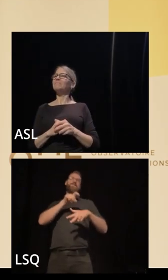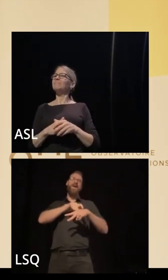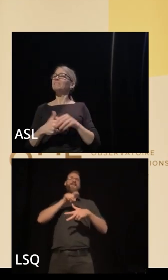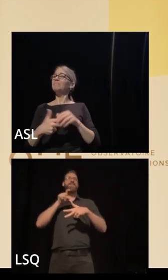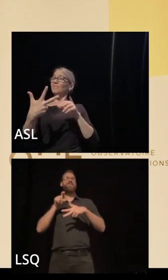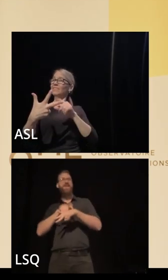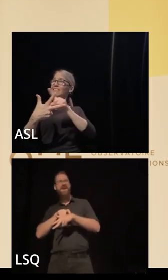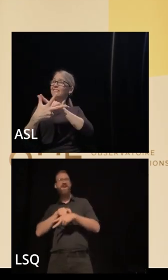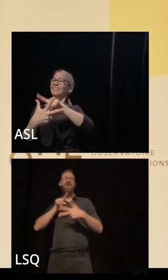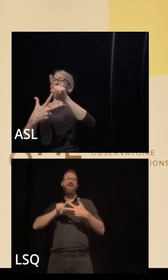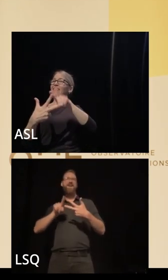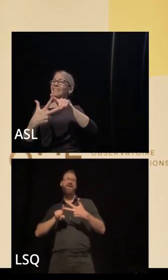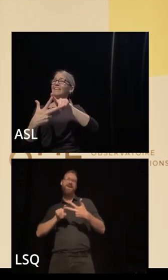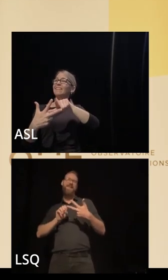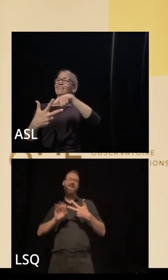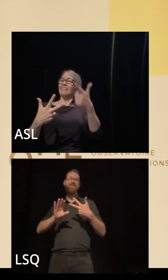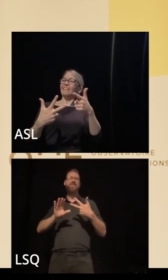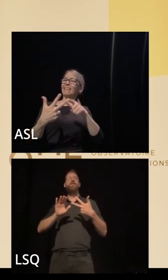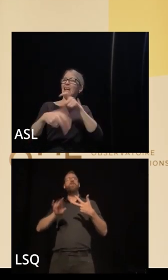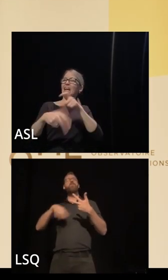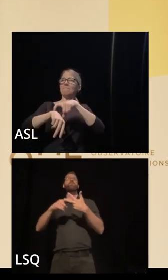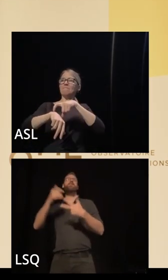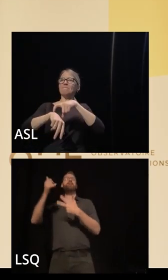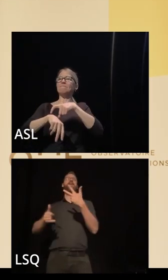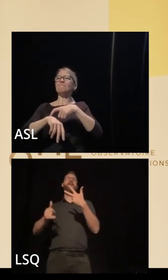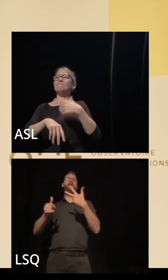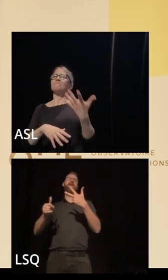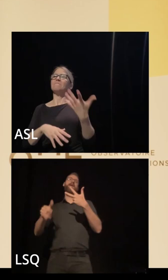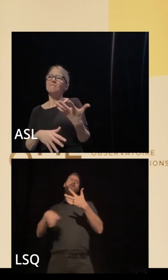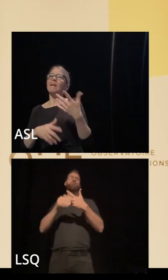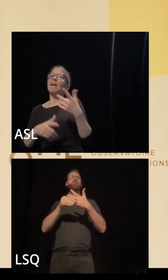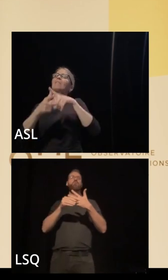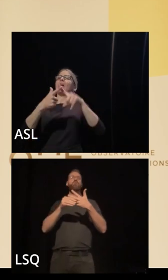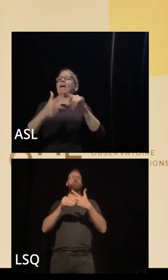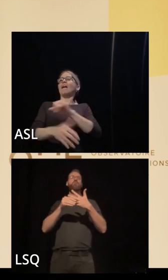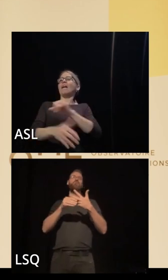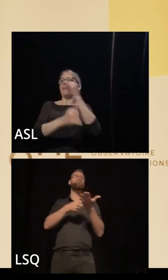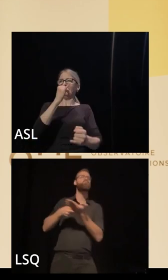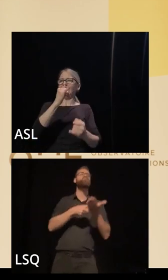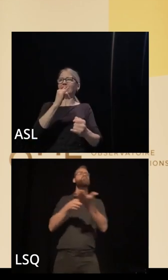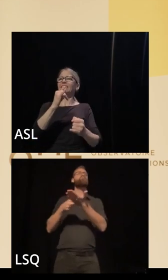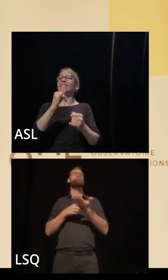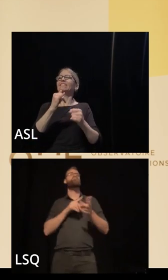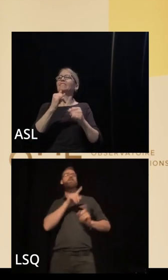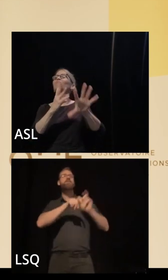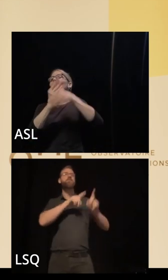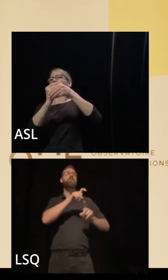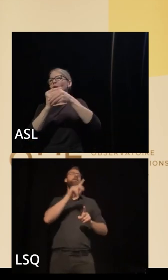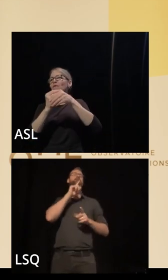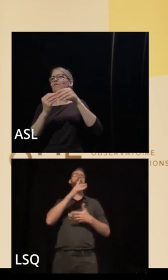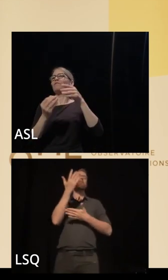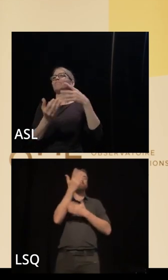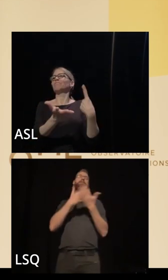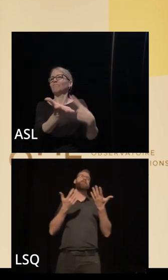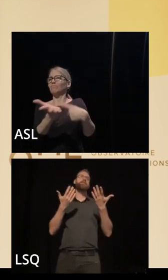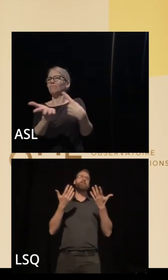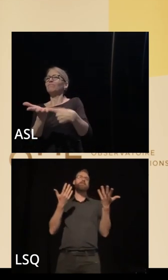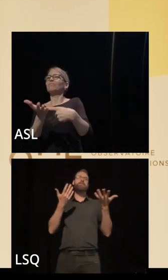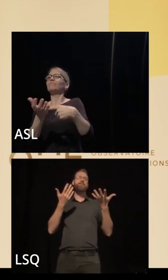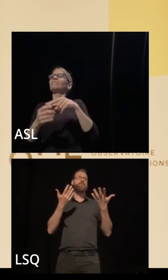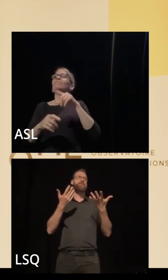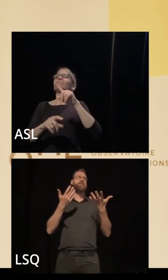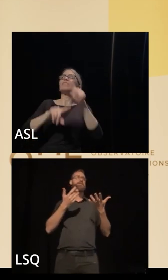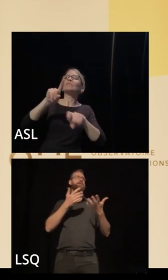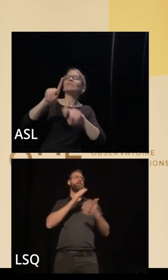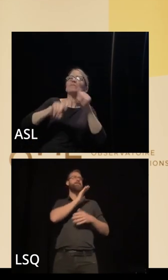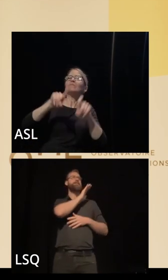souhaitant garder du temps à la fin pour poursuivre un peu. Il manque beaucoup de données en fait, encore à partager sur